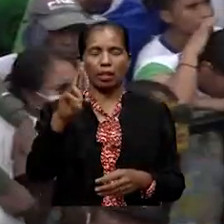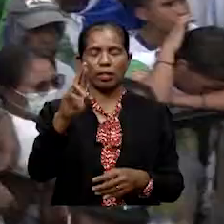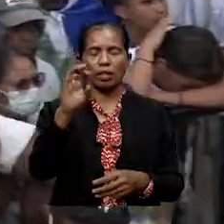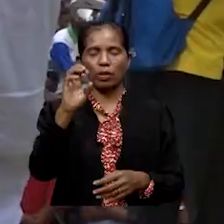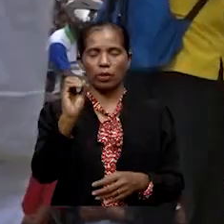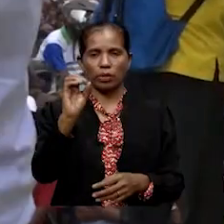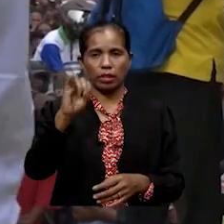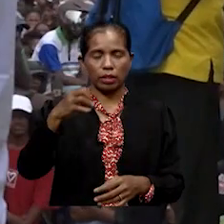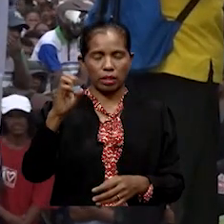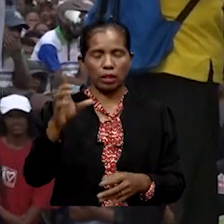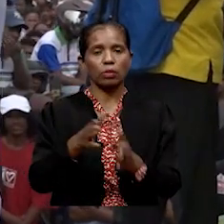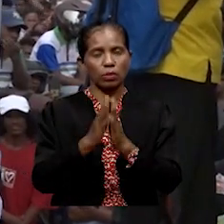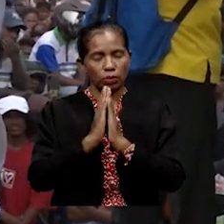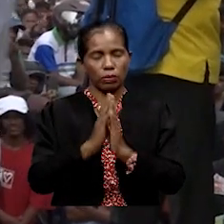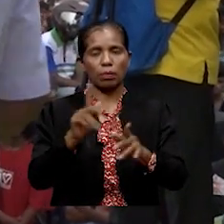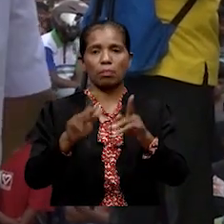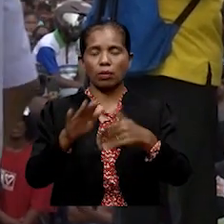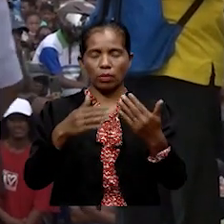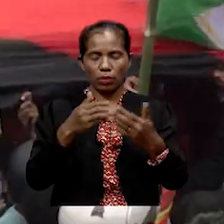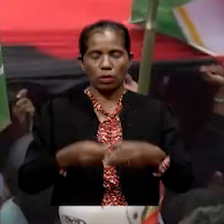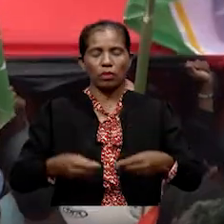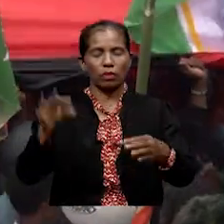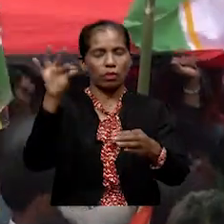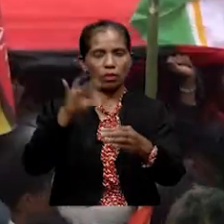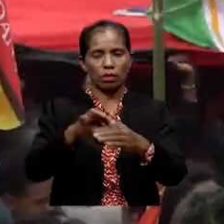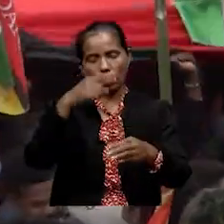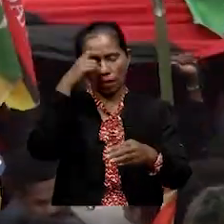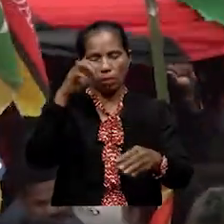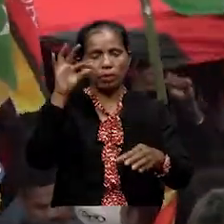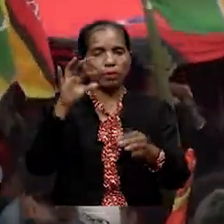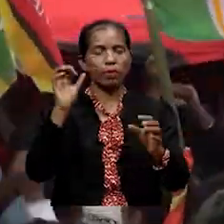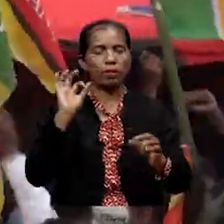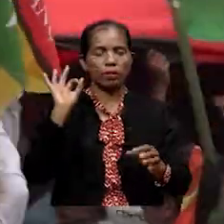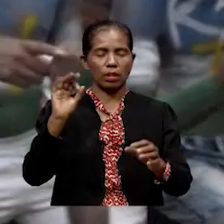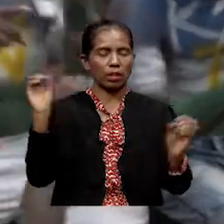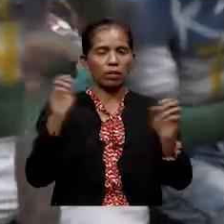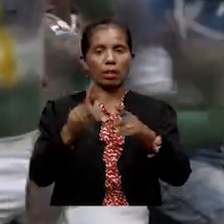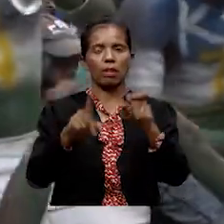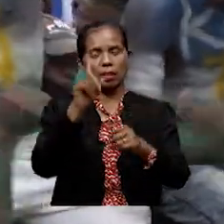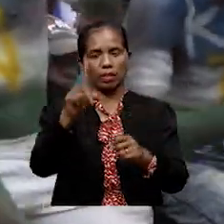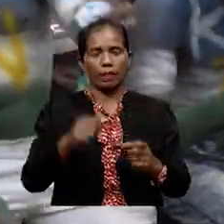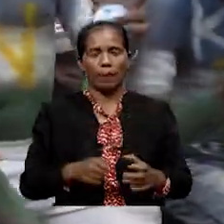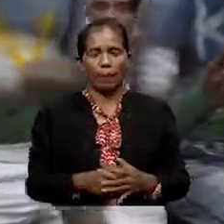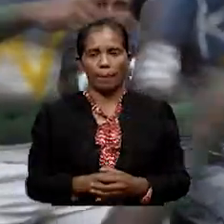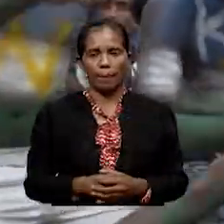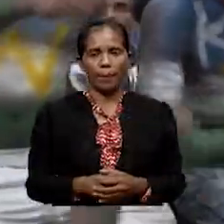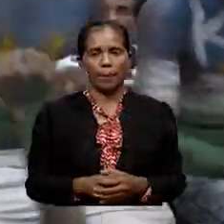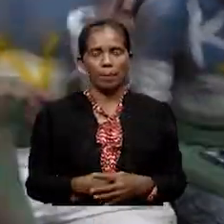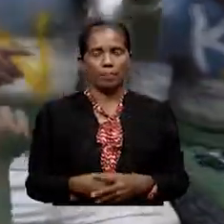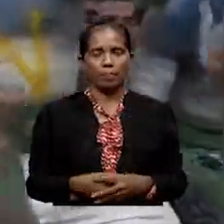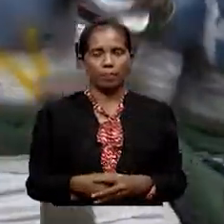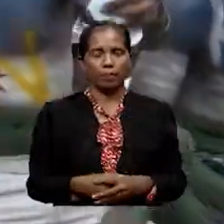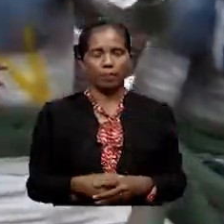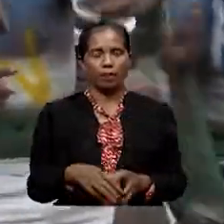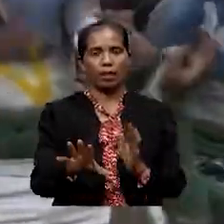Fretelin, atu fovotus ba José Ramos Horta, tamba Fretelin Laos Emaida Nian Deit, maibé povo tomak nian. Hili! Mau